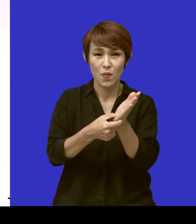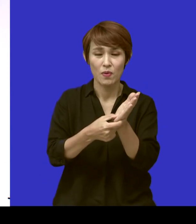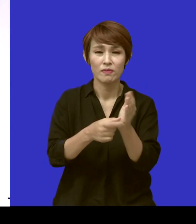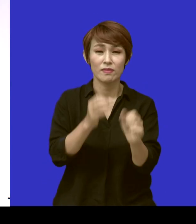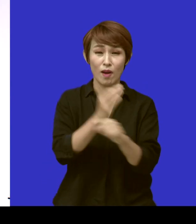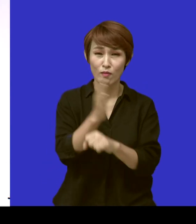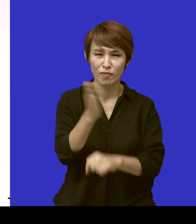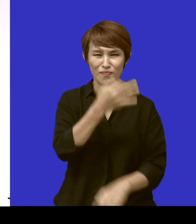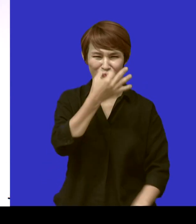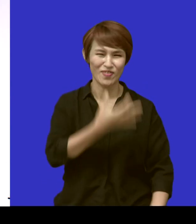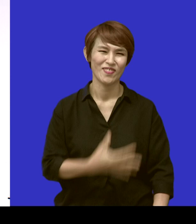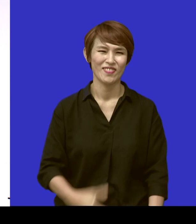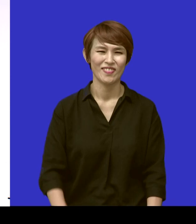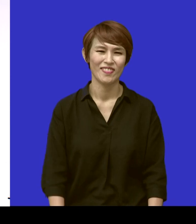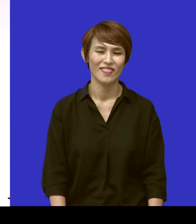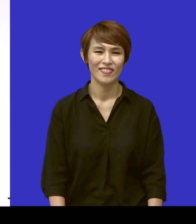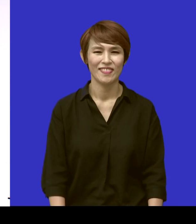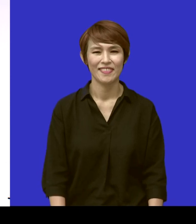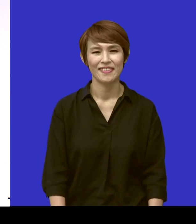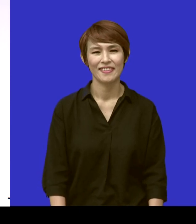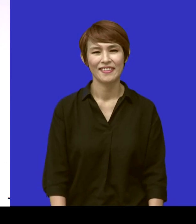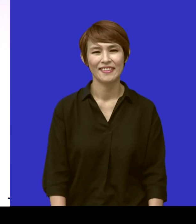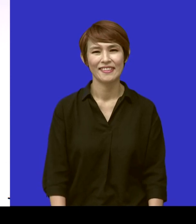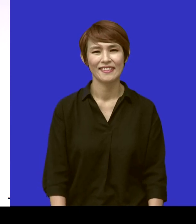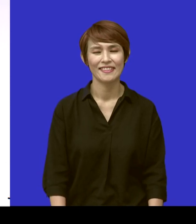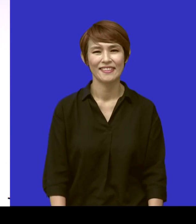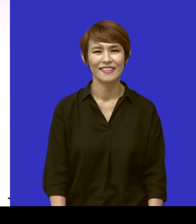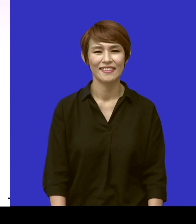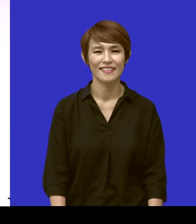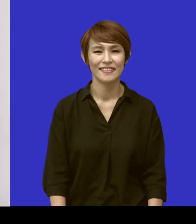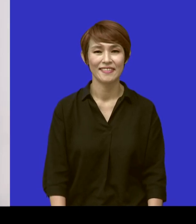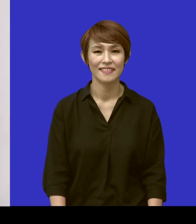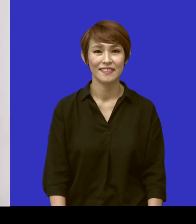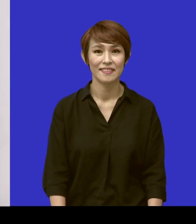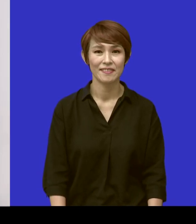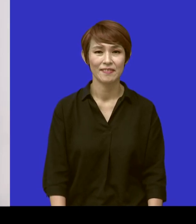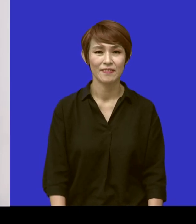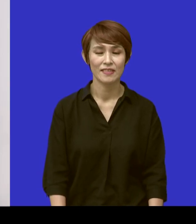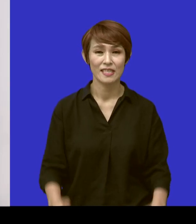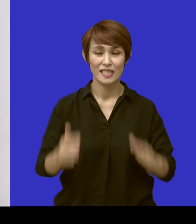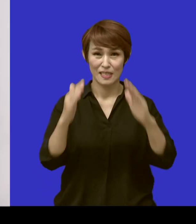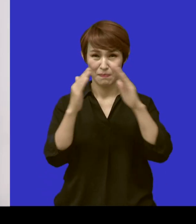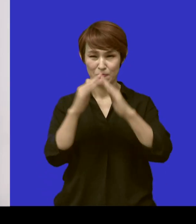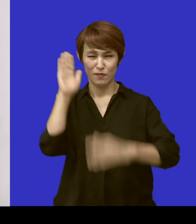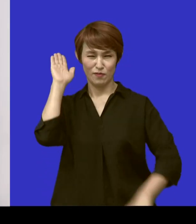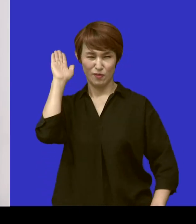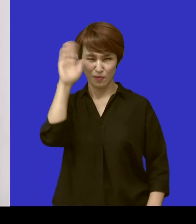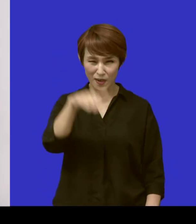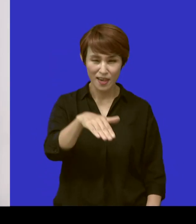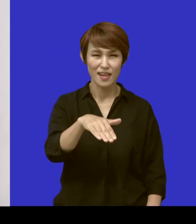저에게는 힘든 일입니다. 007 작전을 연상케 하고 그렇지. 집에서부터